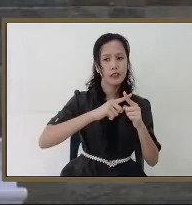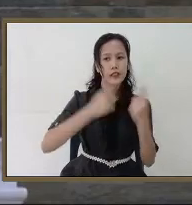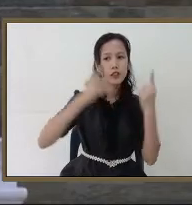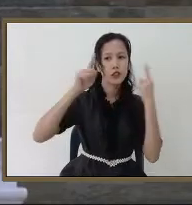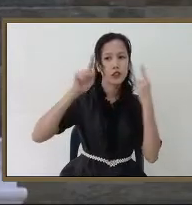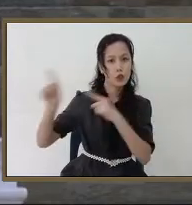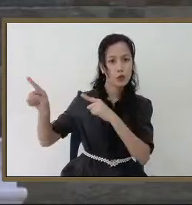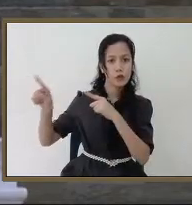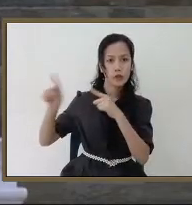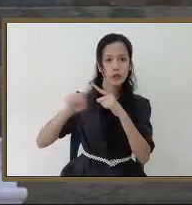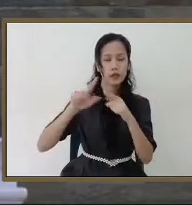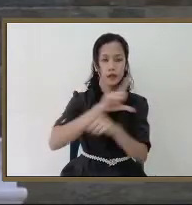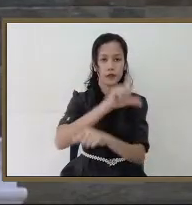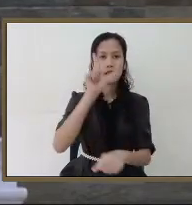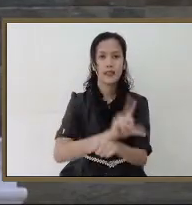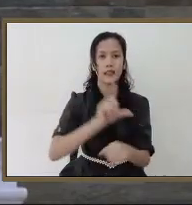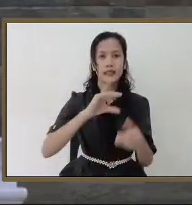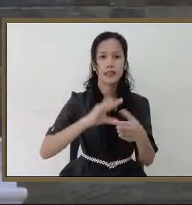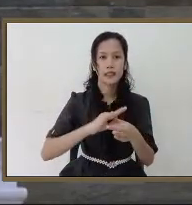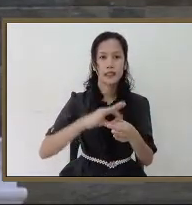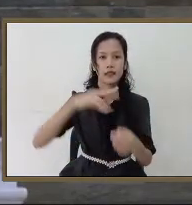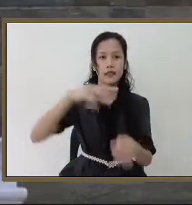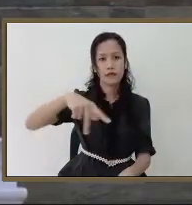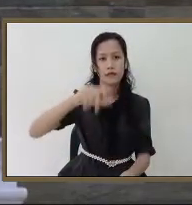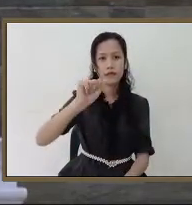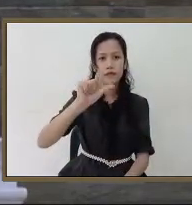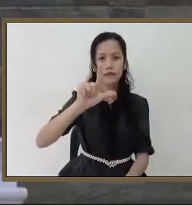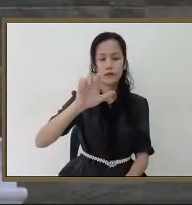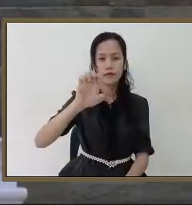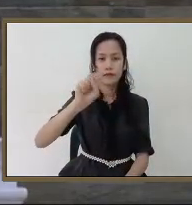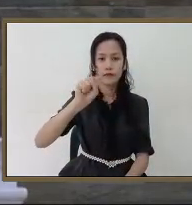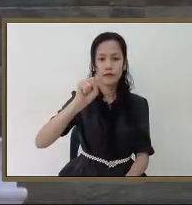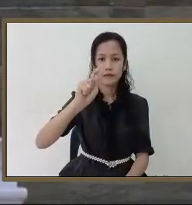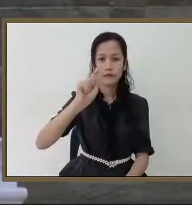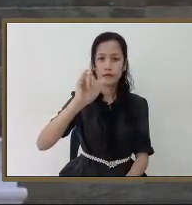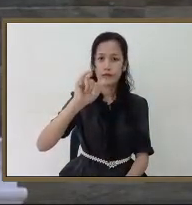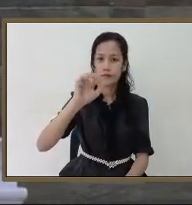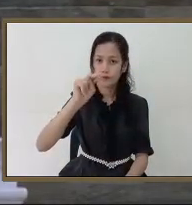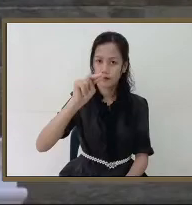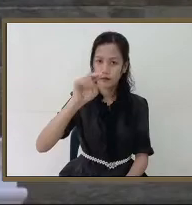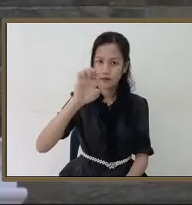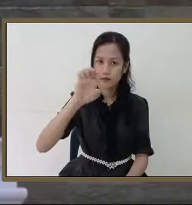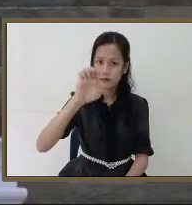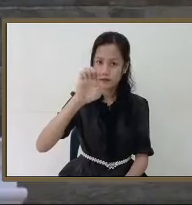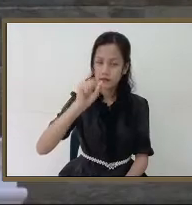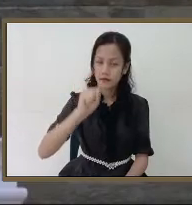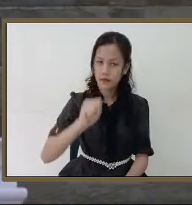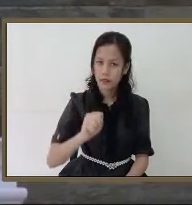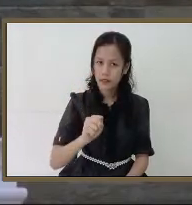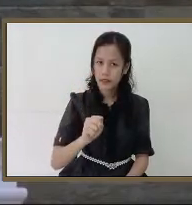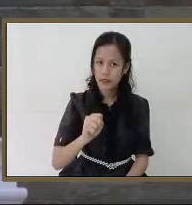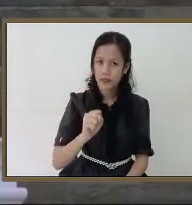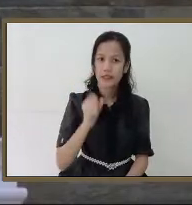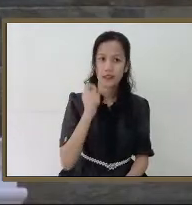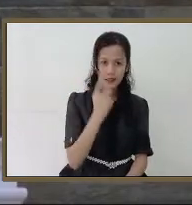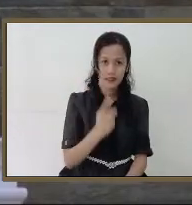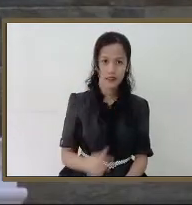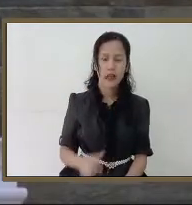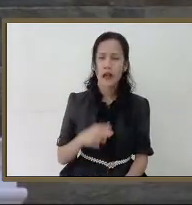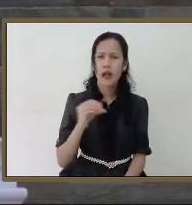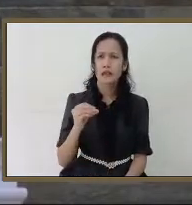ito sa kanila after their going sa captivity at hanggang sa kanilang pagbalik sa Palestine. And